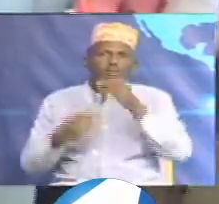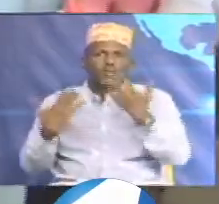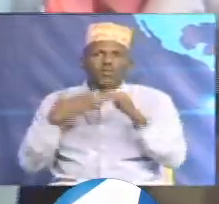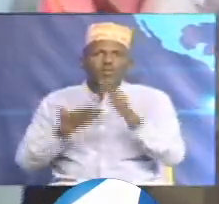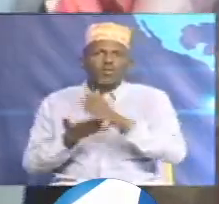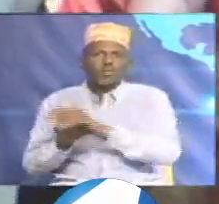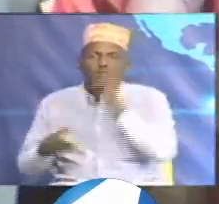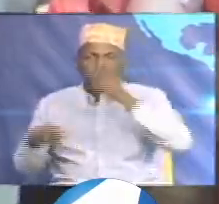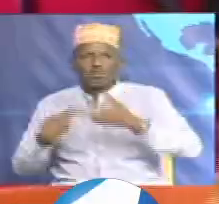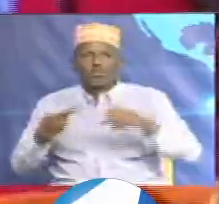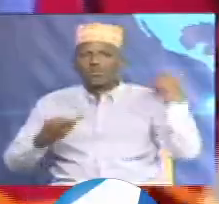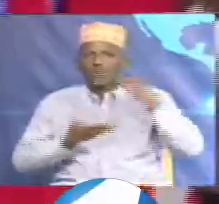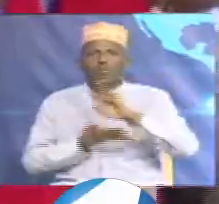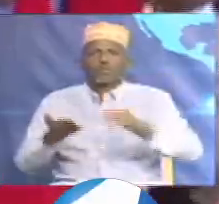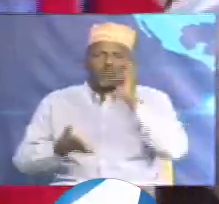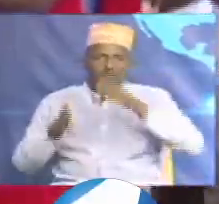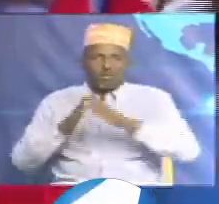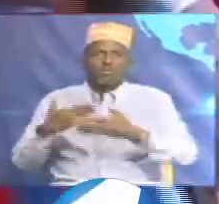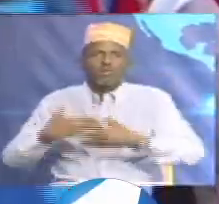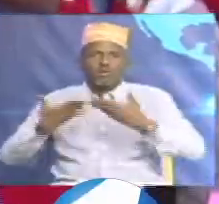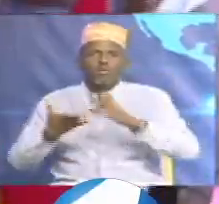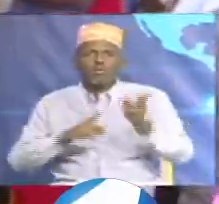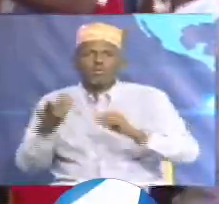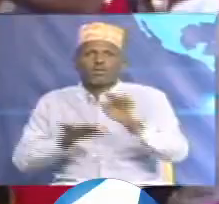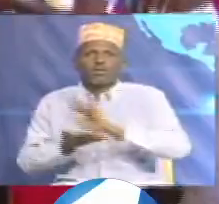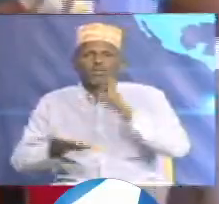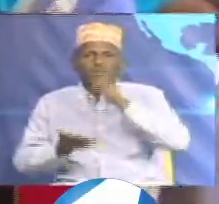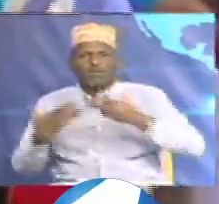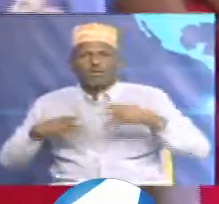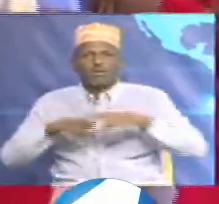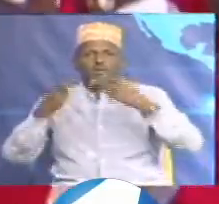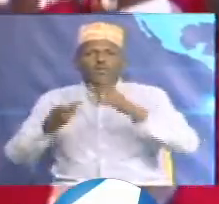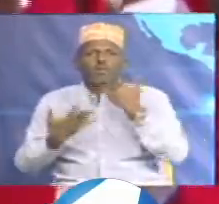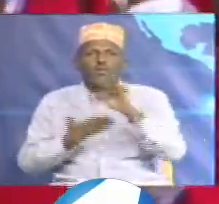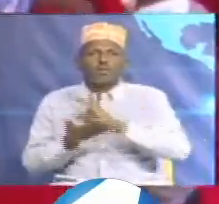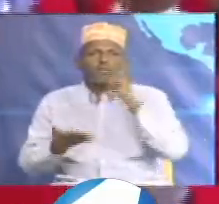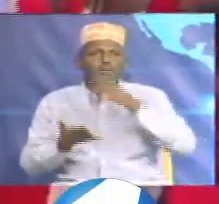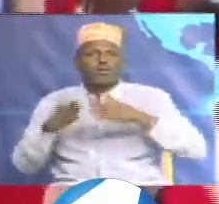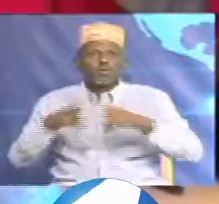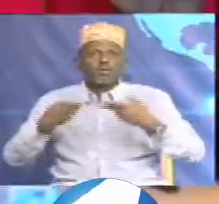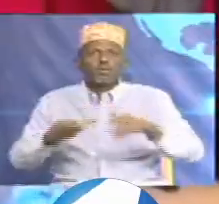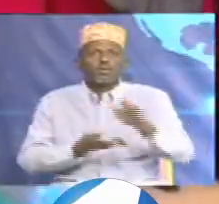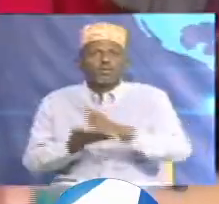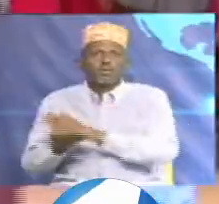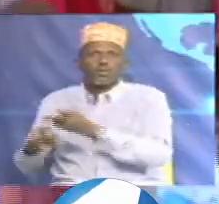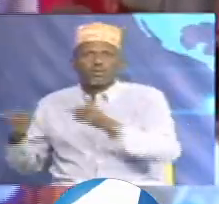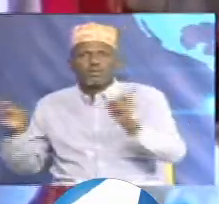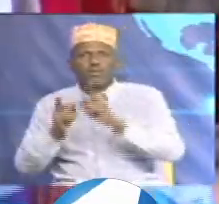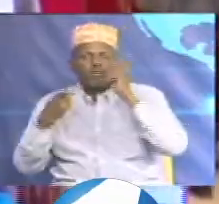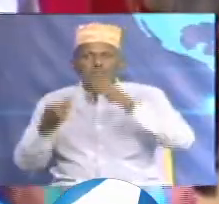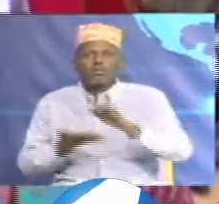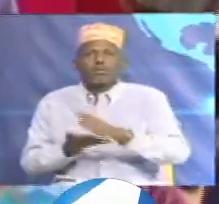la mouvance présidentielle. C'est dans une ambiance festive donc, et riche en couleurs que l'UPR a mobilisé ses